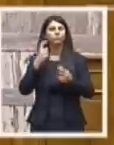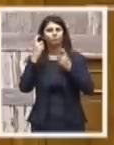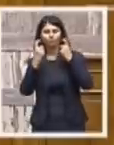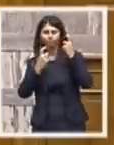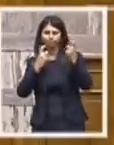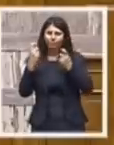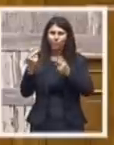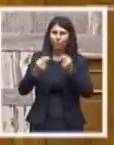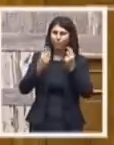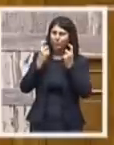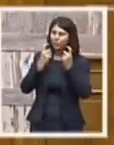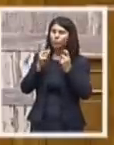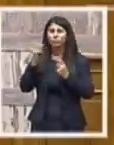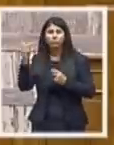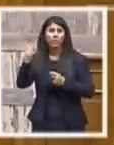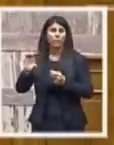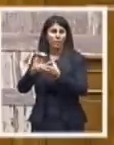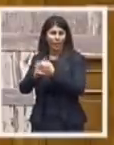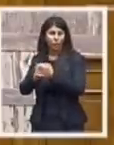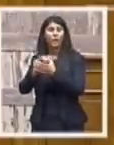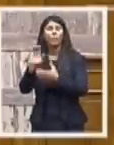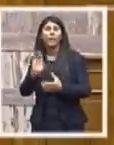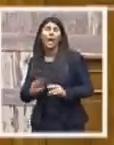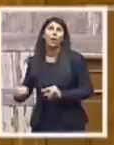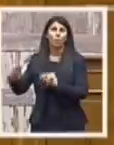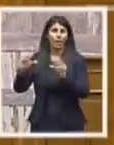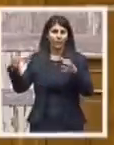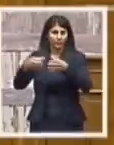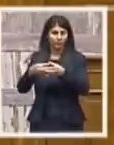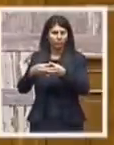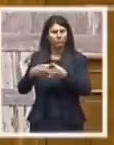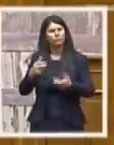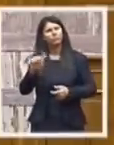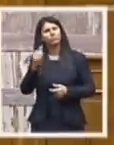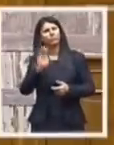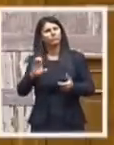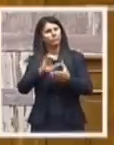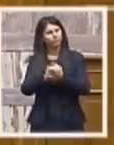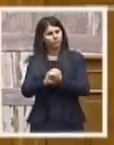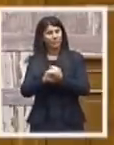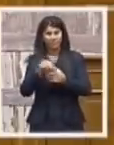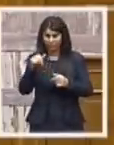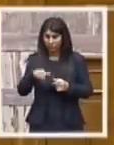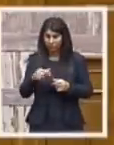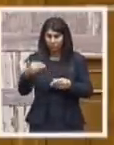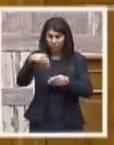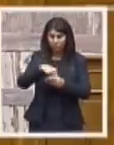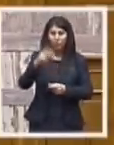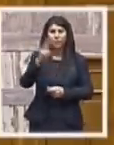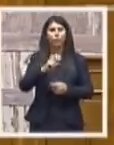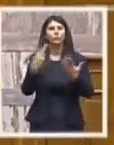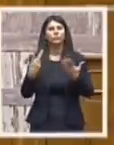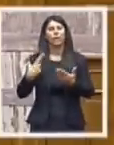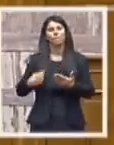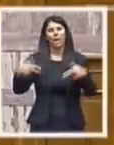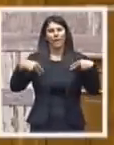την Ευρωπαϊκή Ένωση και την Ευρωπαϊκή Ενοποίηση. Πρώτα απ' όλα, η Ευρωπαϊκή Ένωση αποτελείται σήμερα από 27